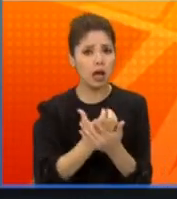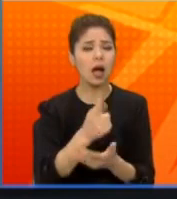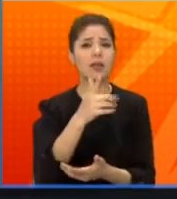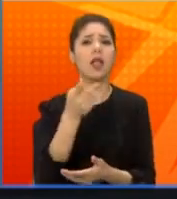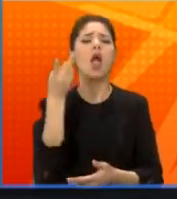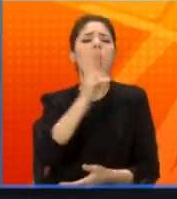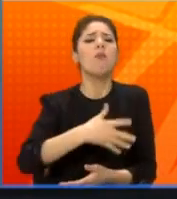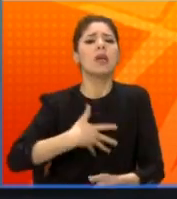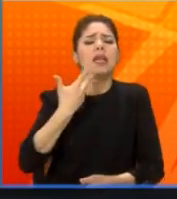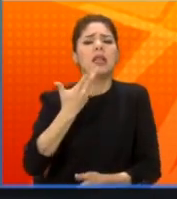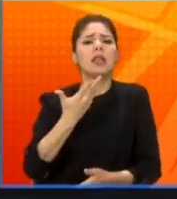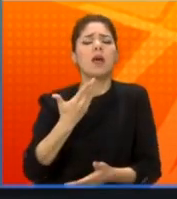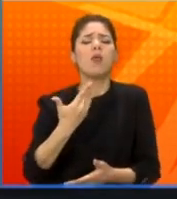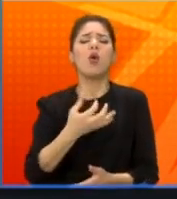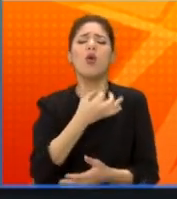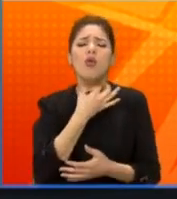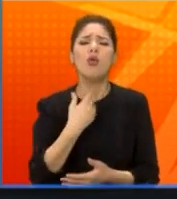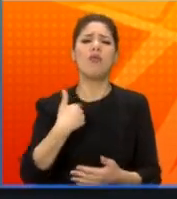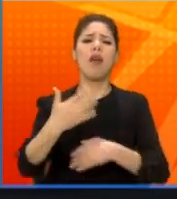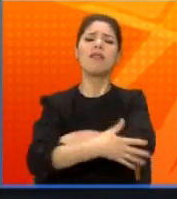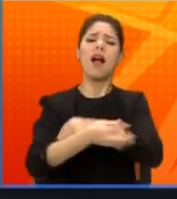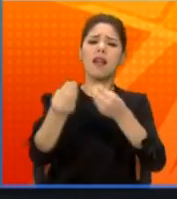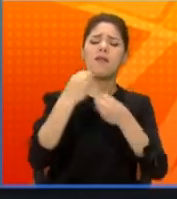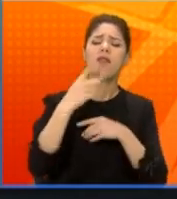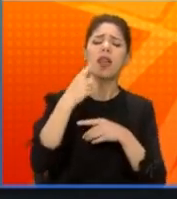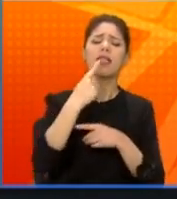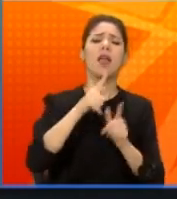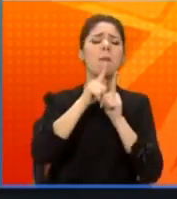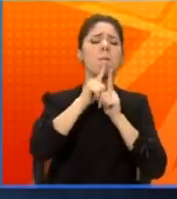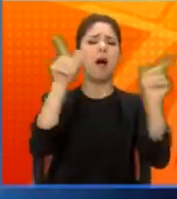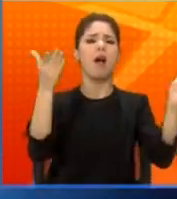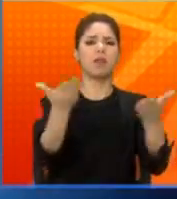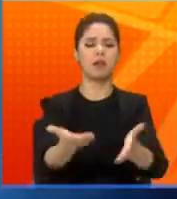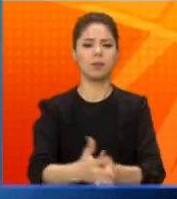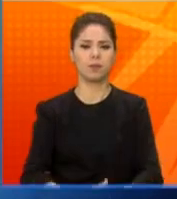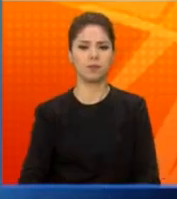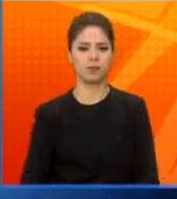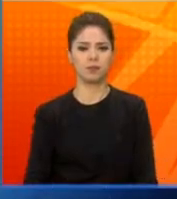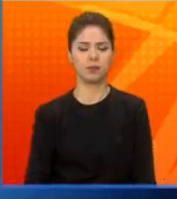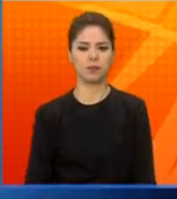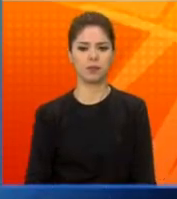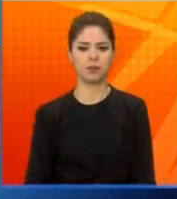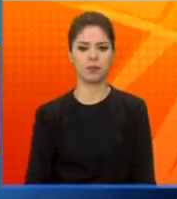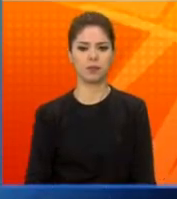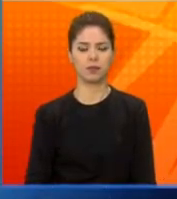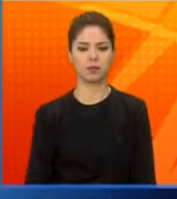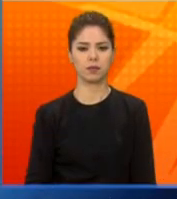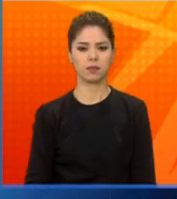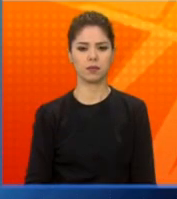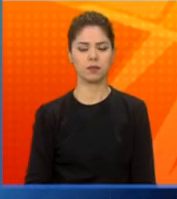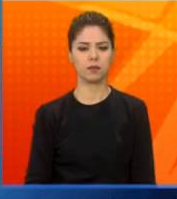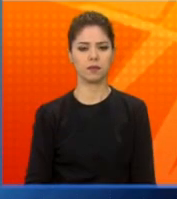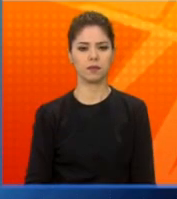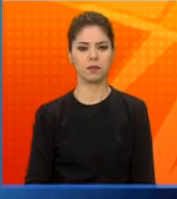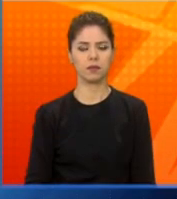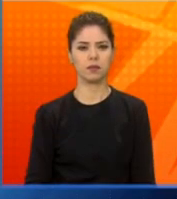de ölmek istemiyorum, ne olur yardım edin diye haykırdı. Eski eşim beni halen tehdit